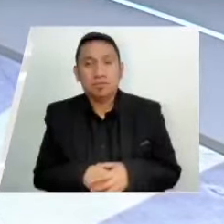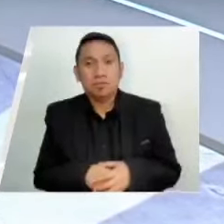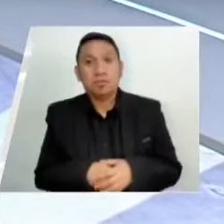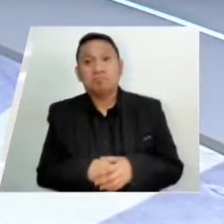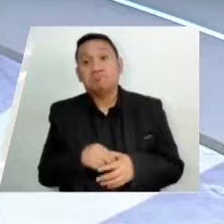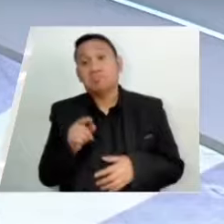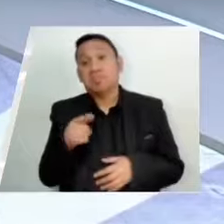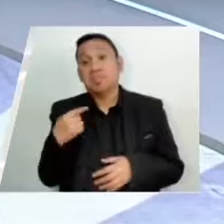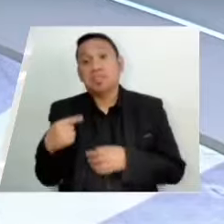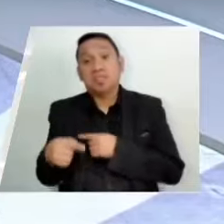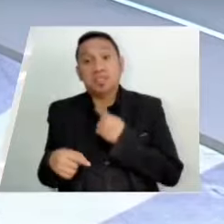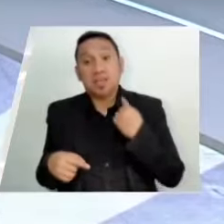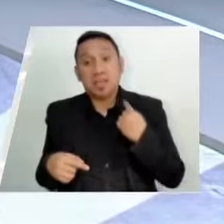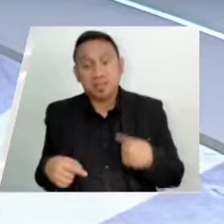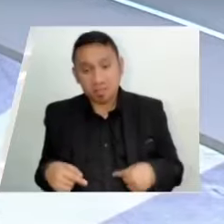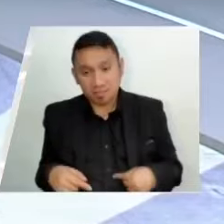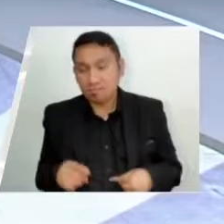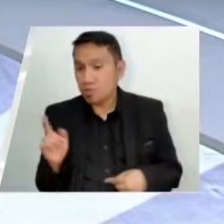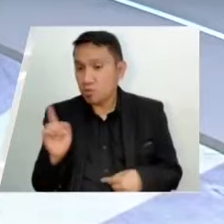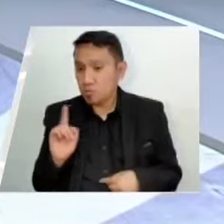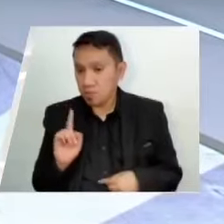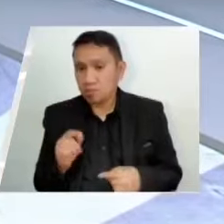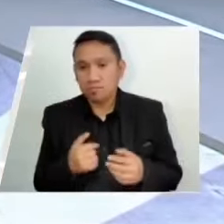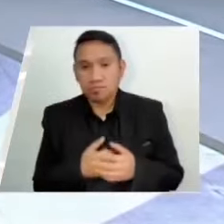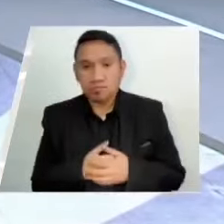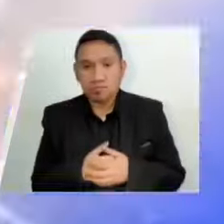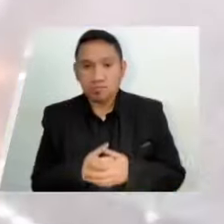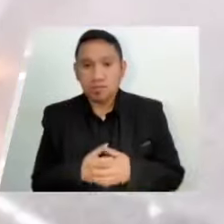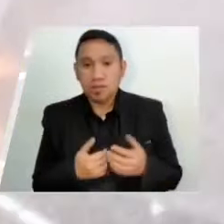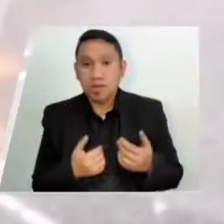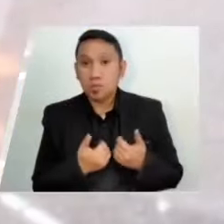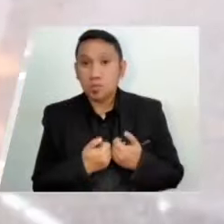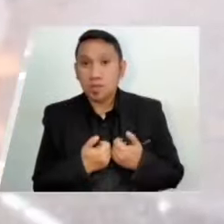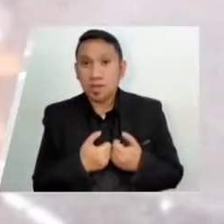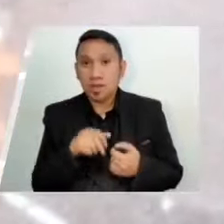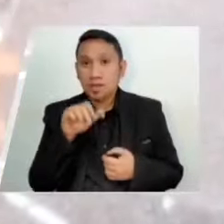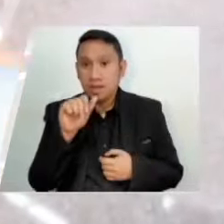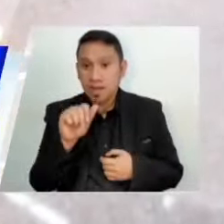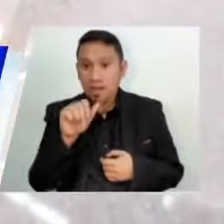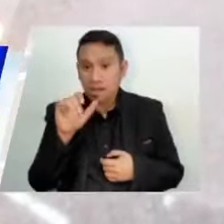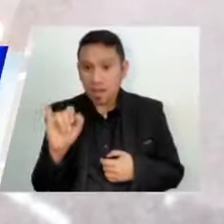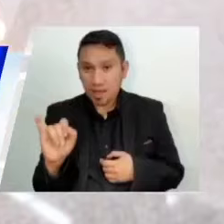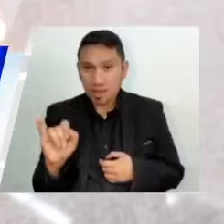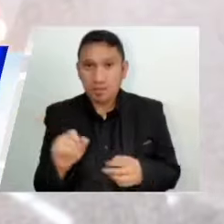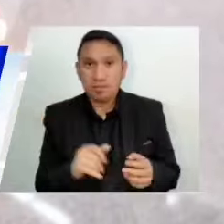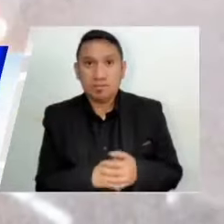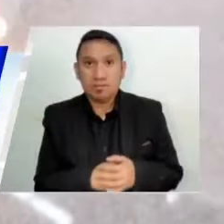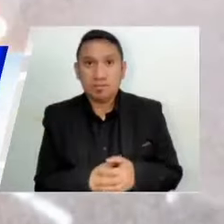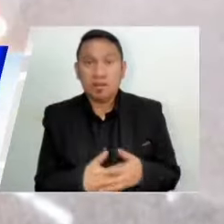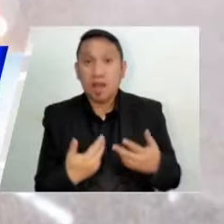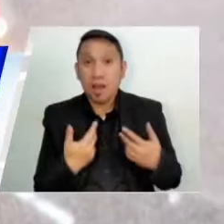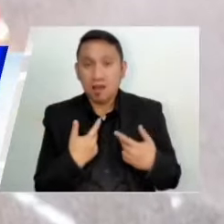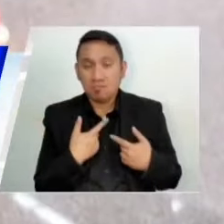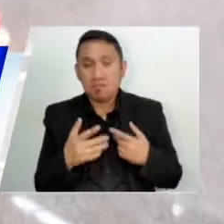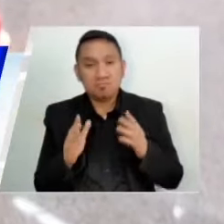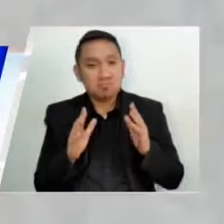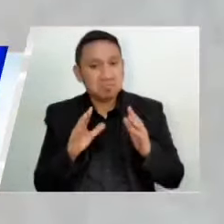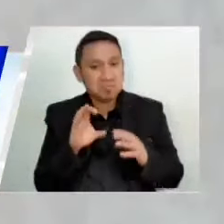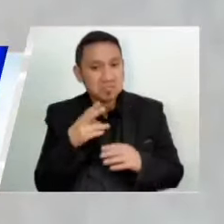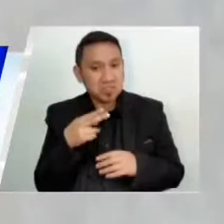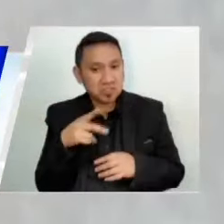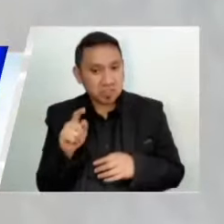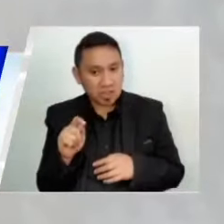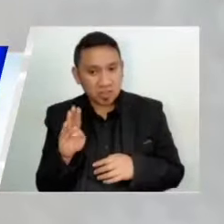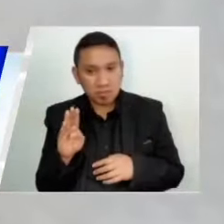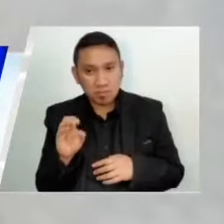ang boyfriend, eto na, AI. Sa pamamagitan ng isang app, may nakakausap na chatbot na umaas